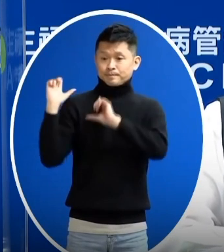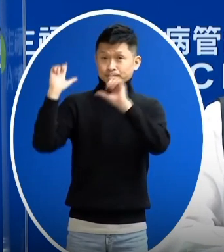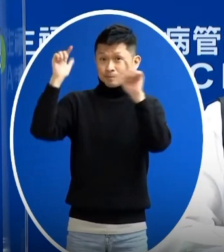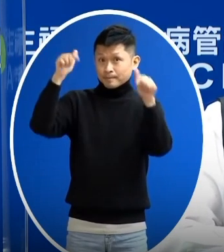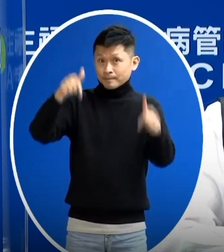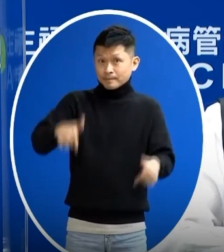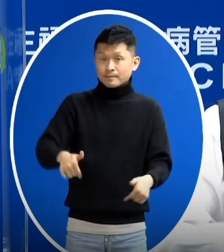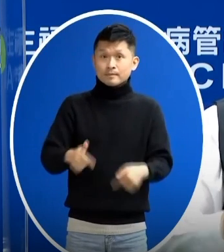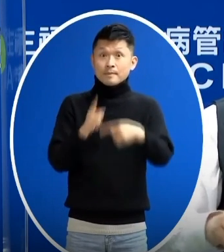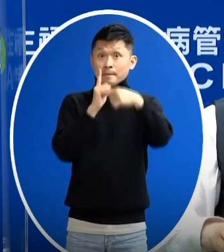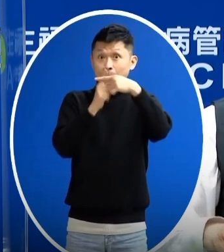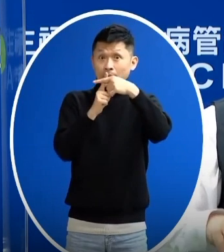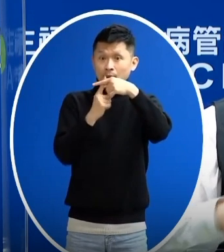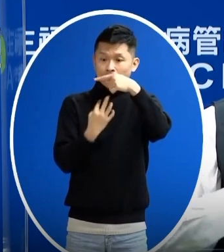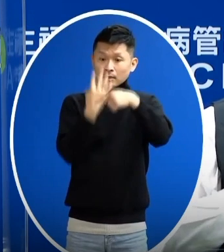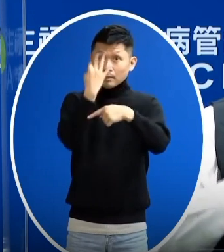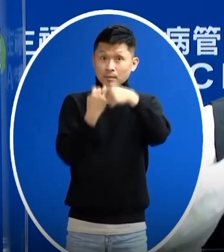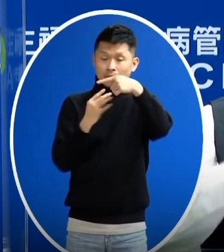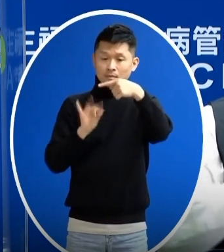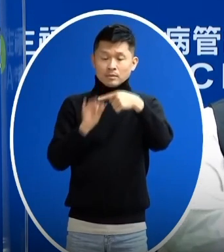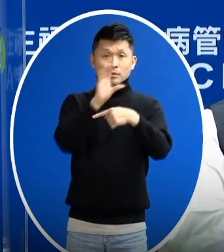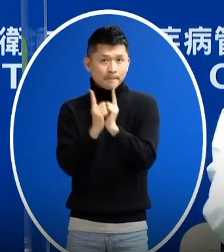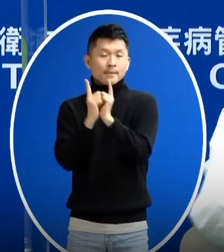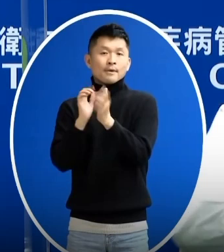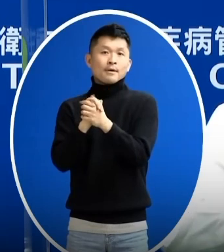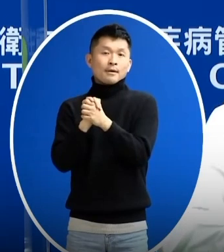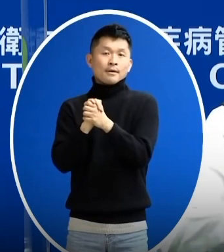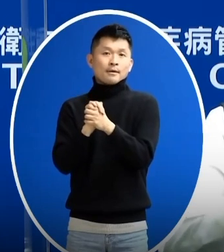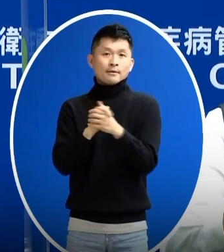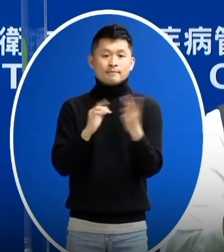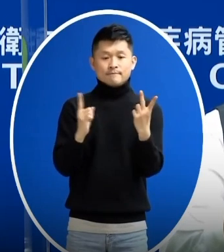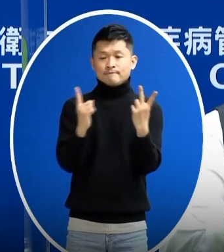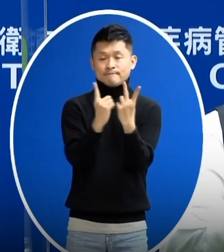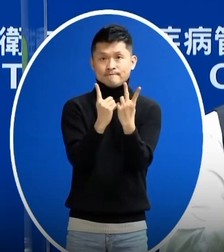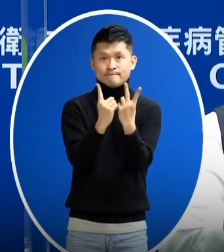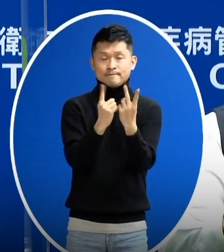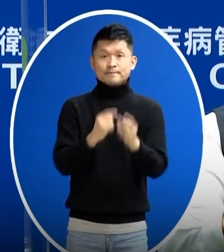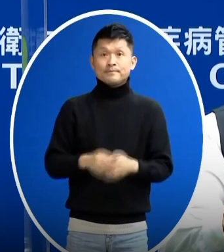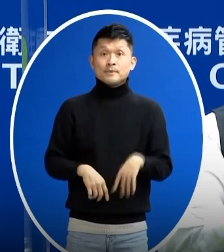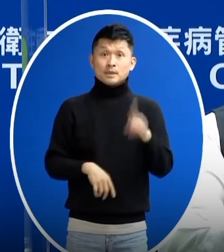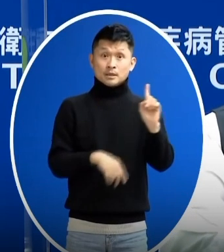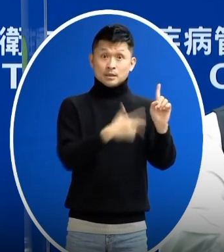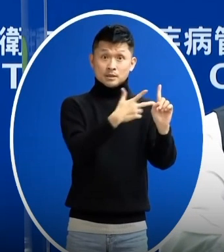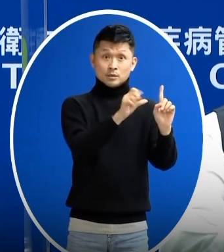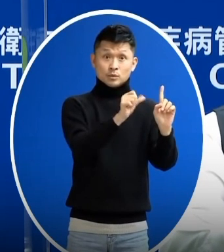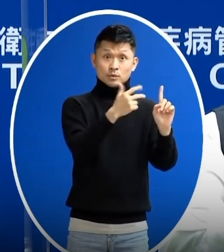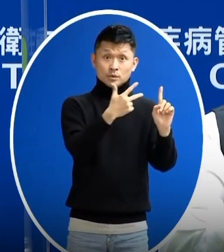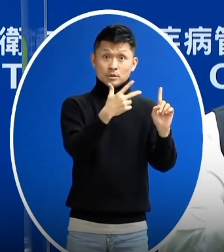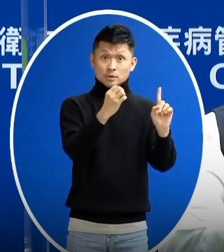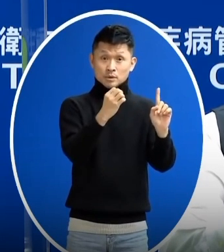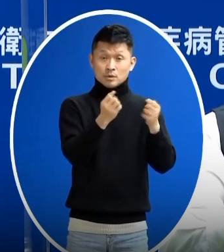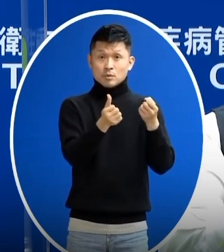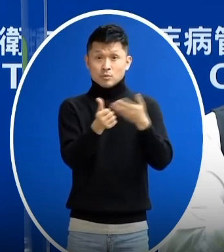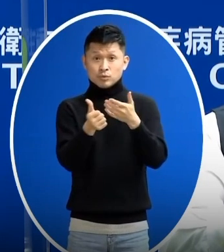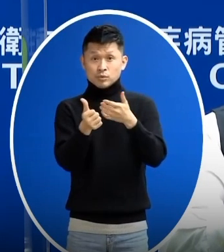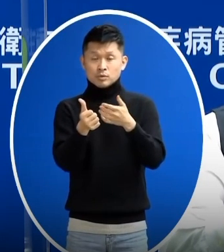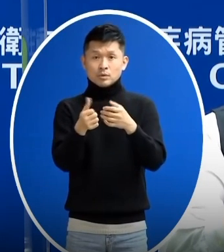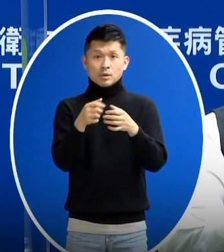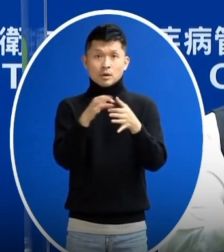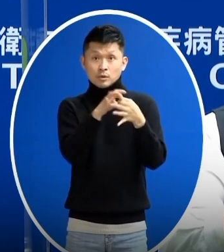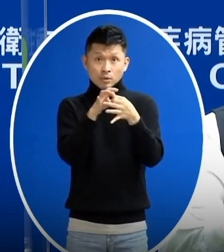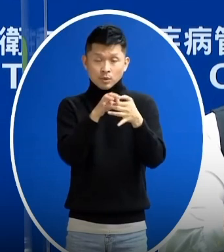个阳性的比例是9.28%。好，那相关的这17570所延伸出来的一些检